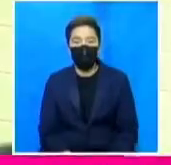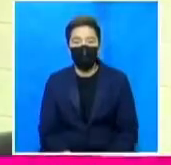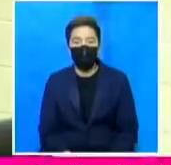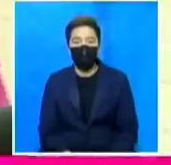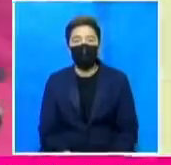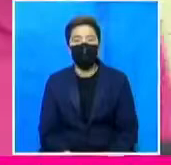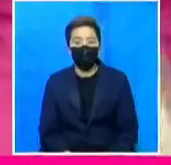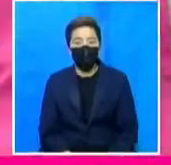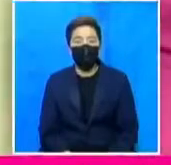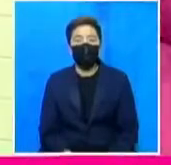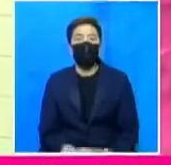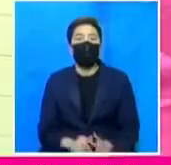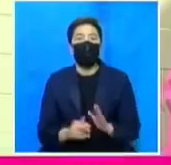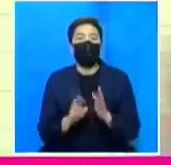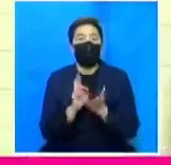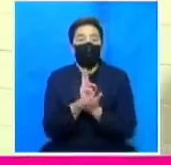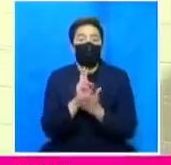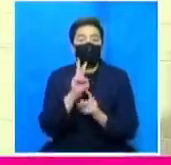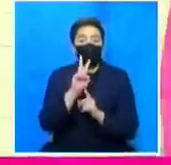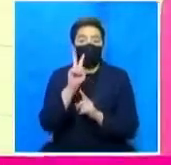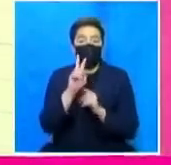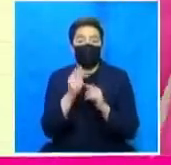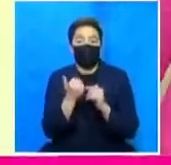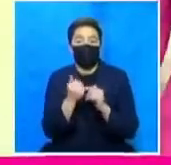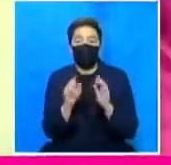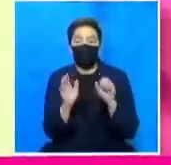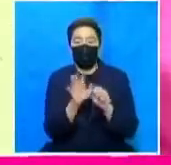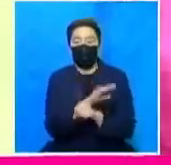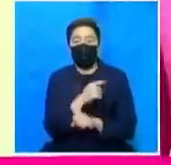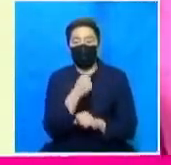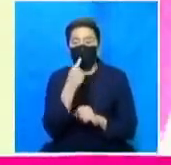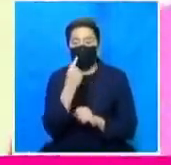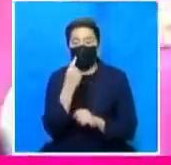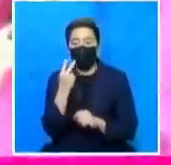7800994 ได้ทำการออกรางวัลอันดับที่2ครบ2ครั้งแล้ว